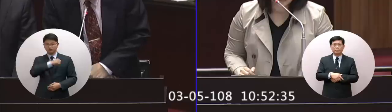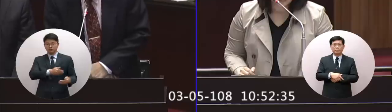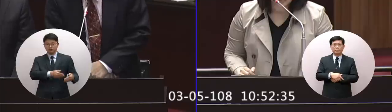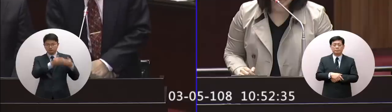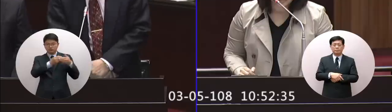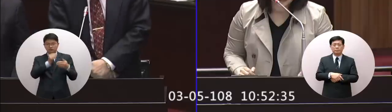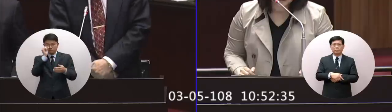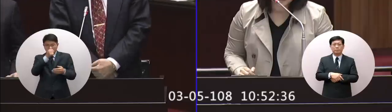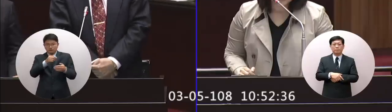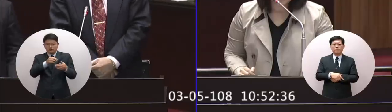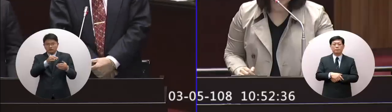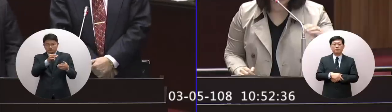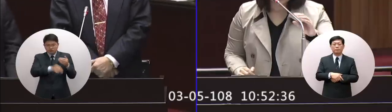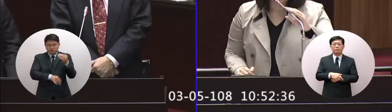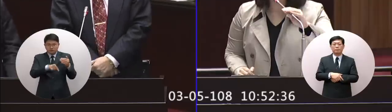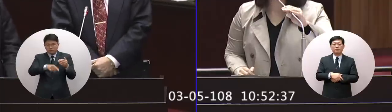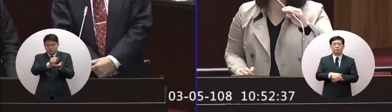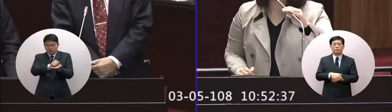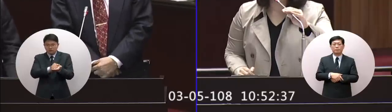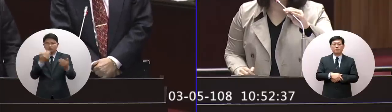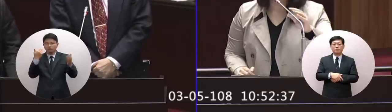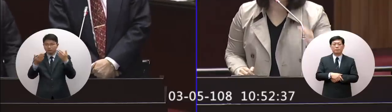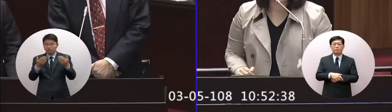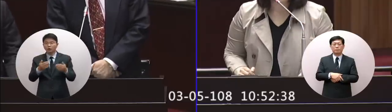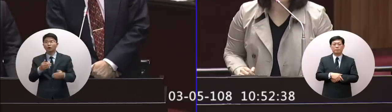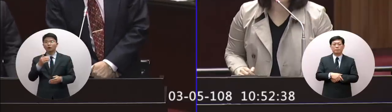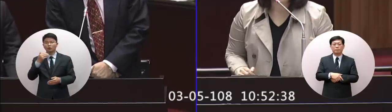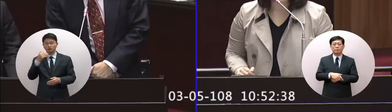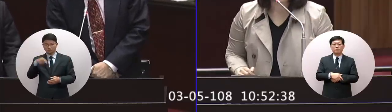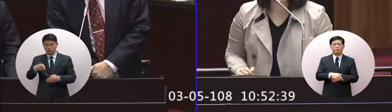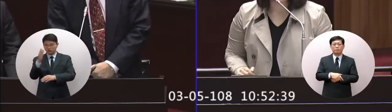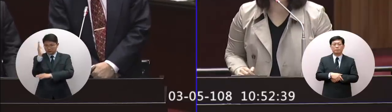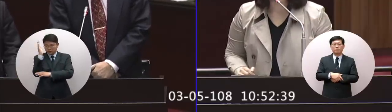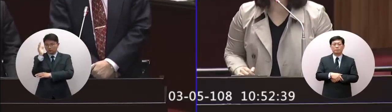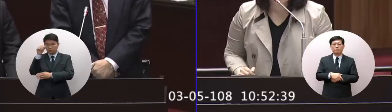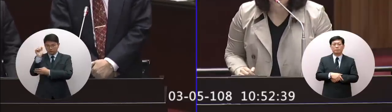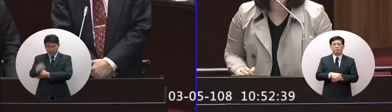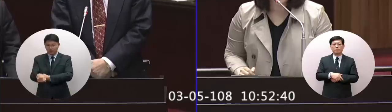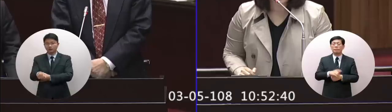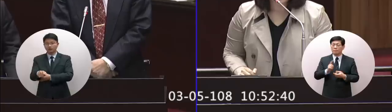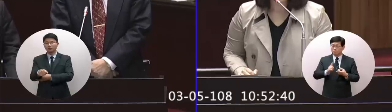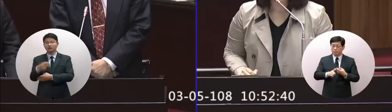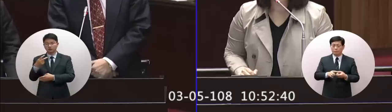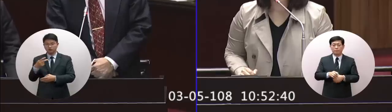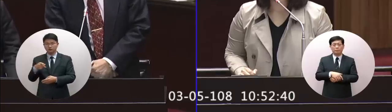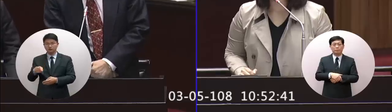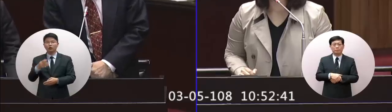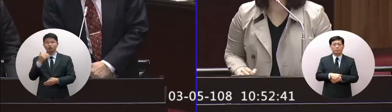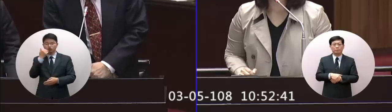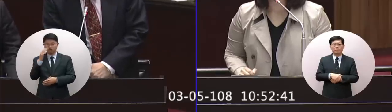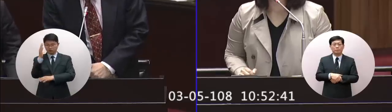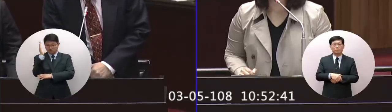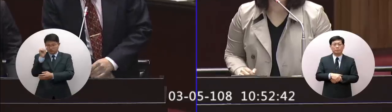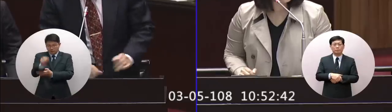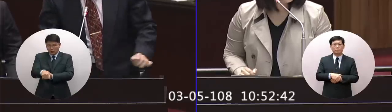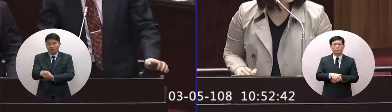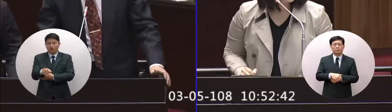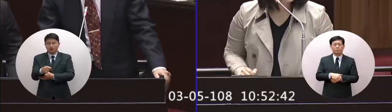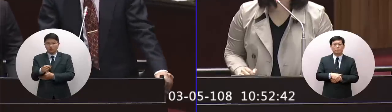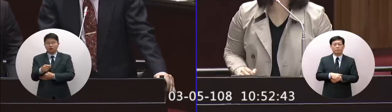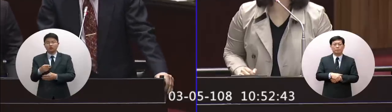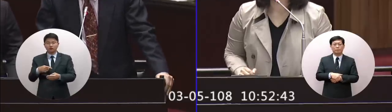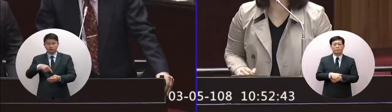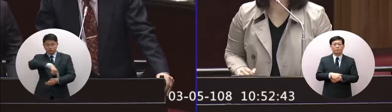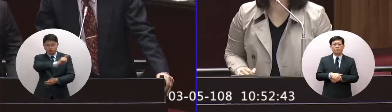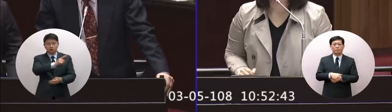例》有特别谈得很清楚。必须经过政府授权或政府自己来谈，未经政府授权